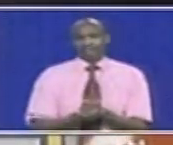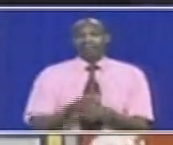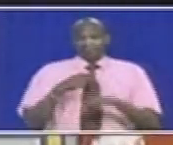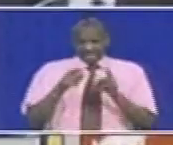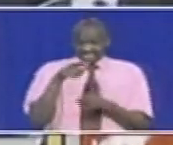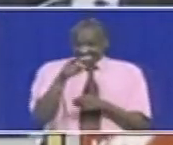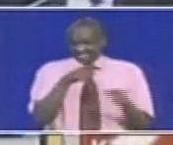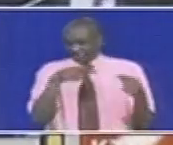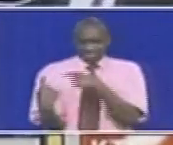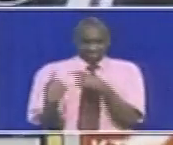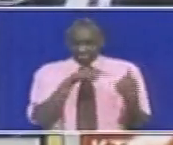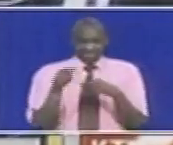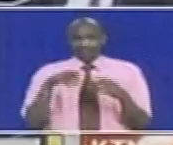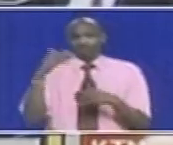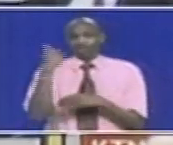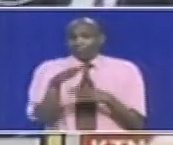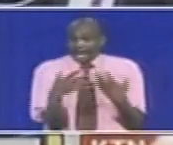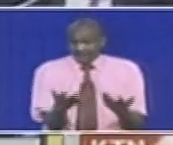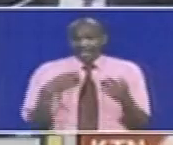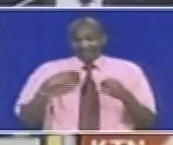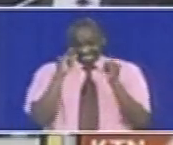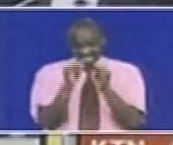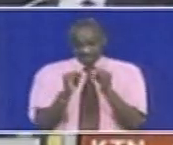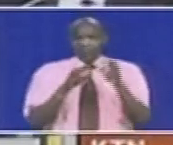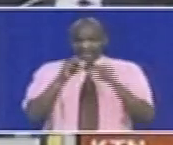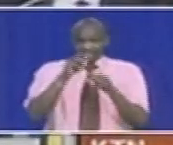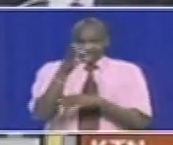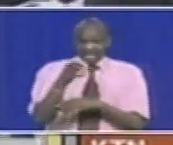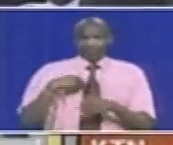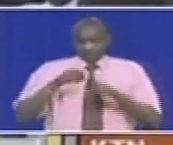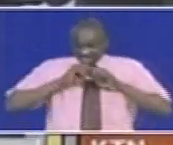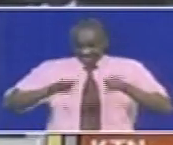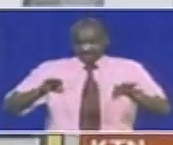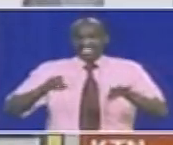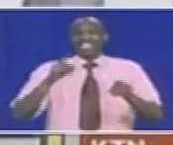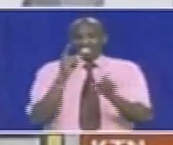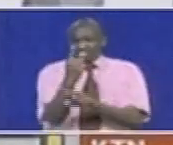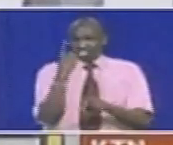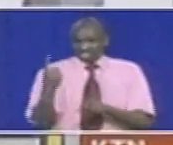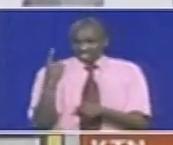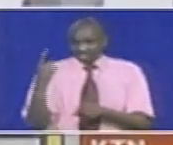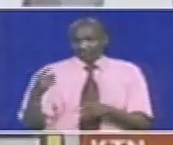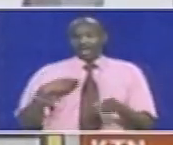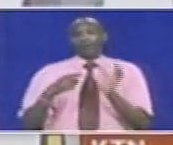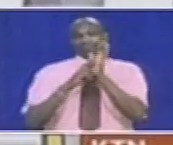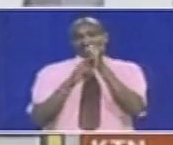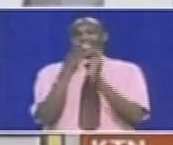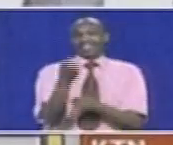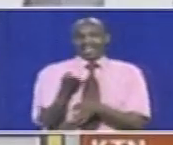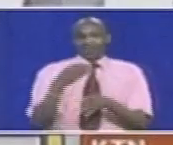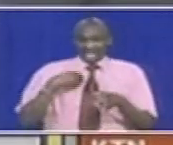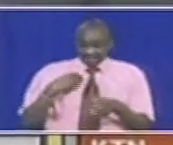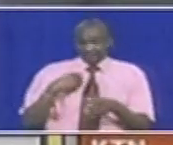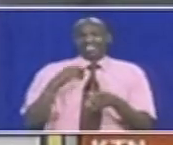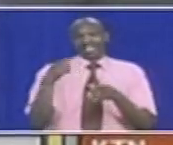Lakini migogoro hii inaonekana kusitishwa na mfumo mpya wa utawala kupitia ugatuzi, kwani kila jamii inakisi kuwakilishwa. Ila kuna masuala ibuka